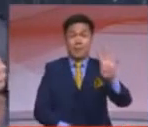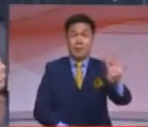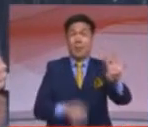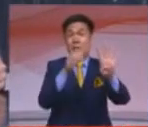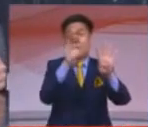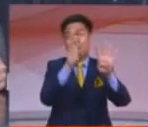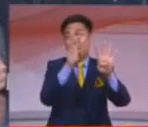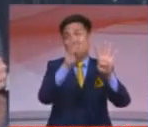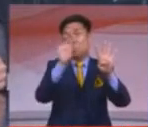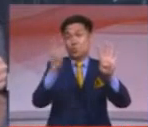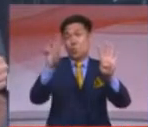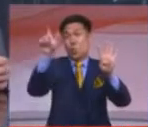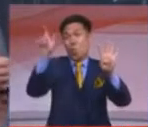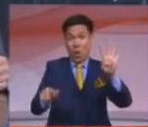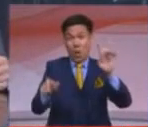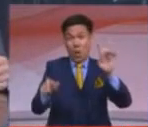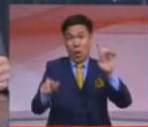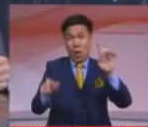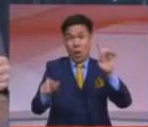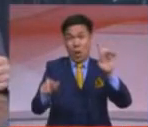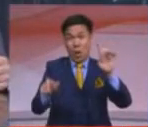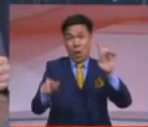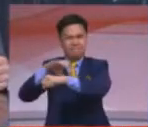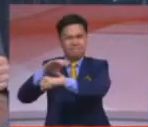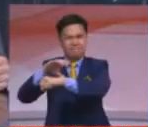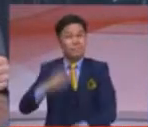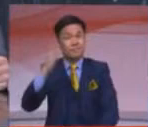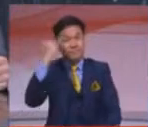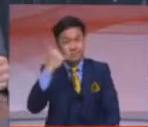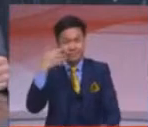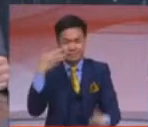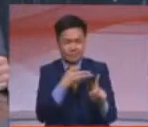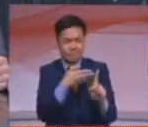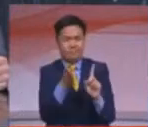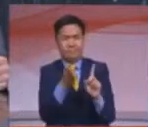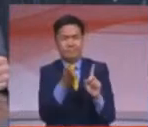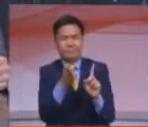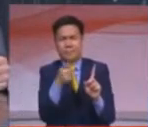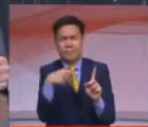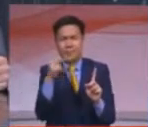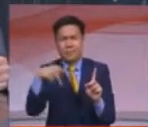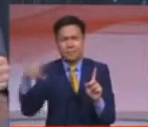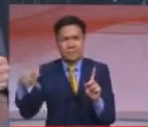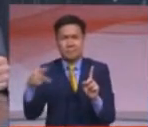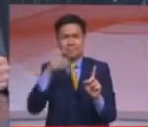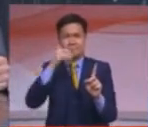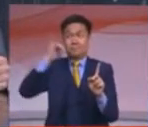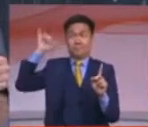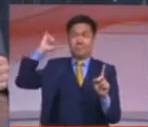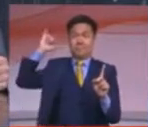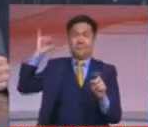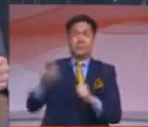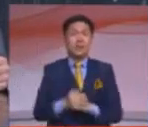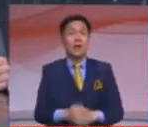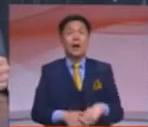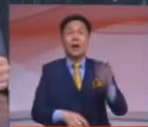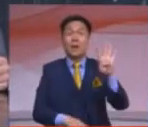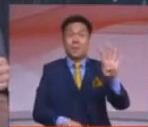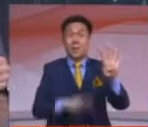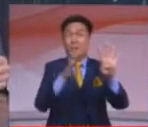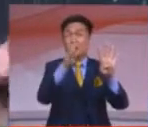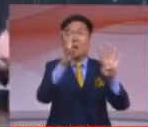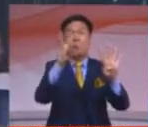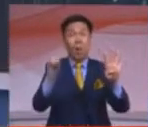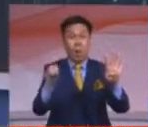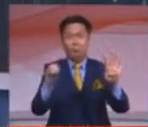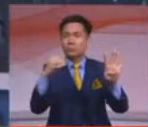467 individu ditahan atas pelbagai kesalahan ingkar arahan PKPP semalam. Daripada jumlah itu,